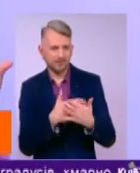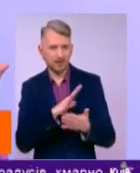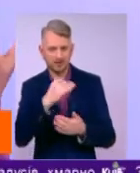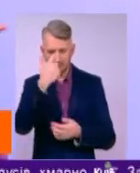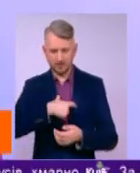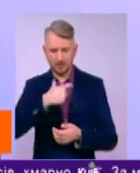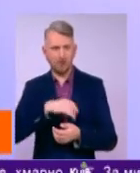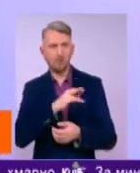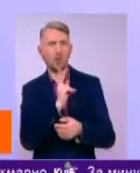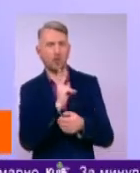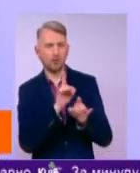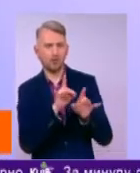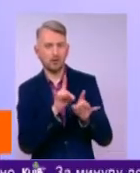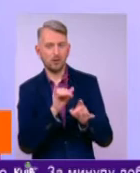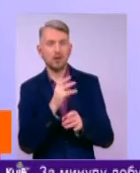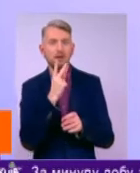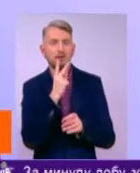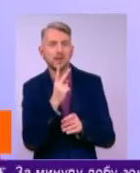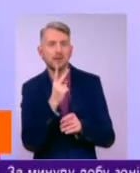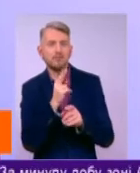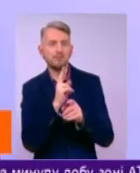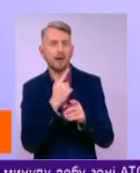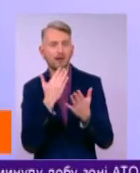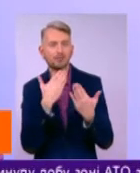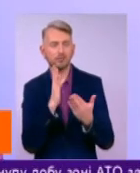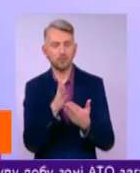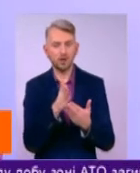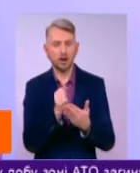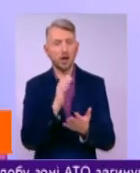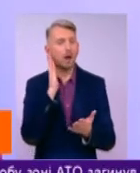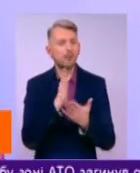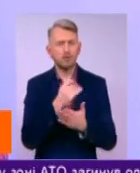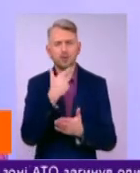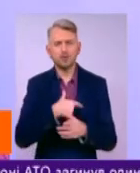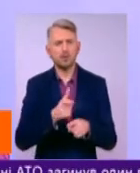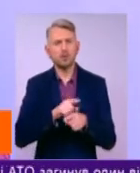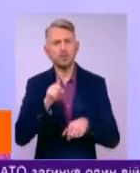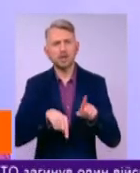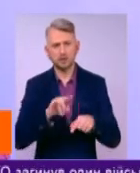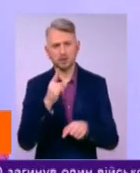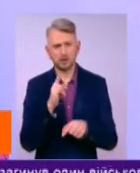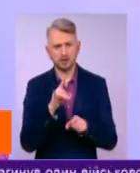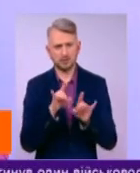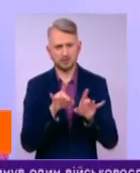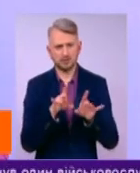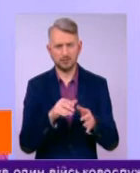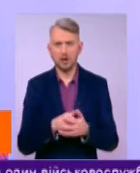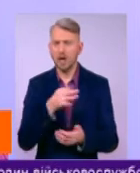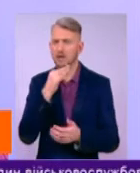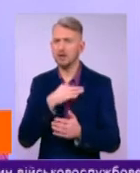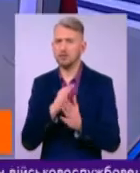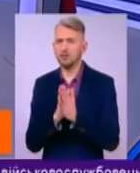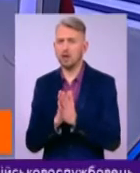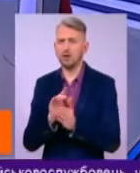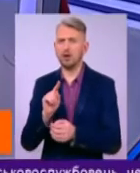а про когось. І дивіться на реакцію, як буде реагувати. А прямо про себе дуже рідко дитина піде заявлятися. А скажіть, будь ласка,